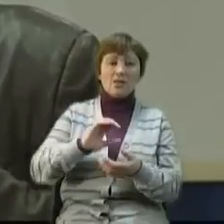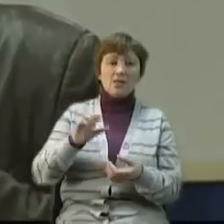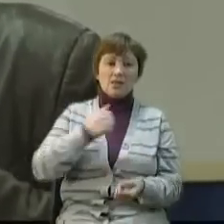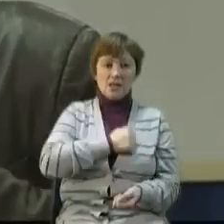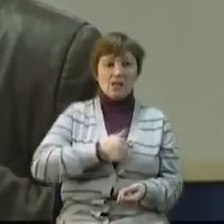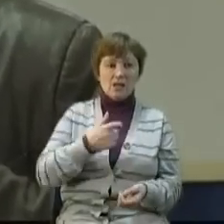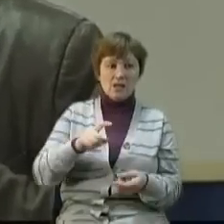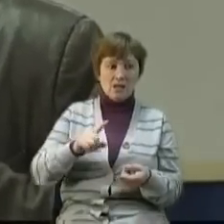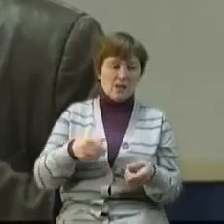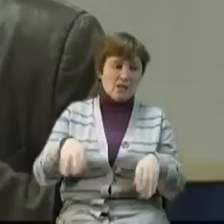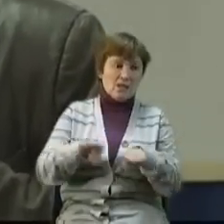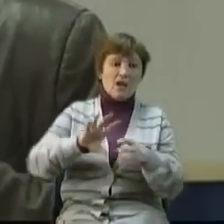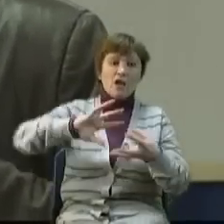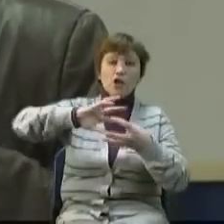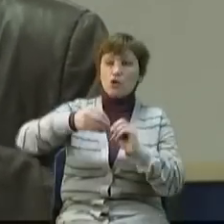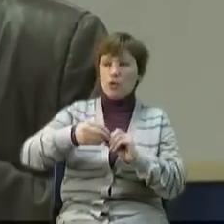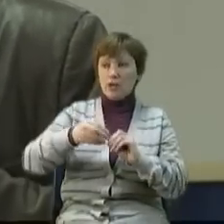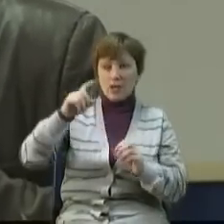простые примеры.